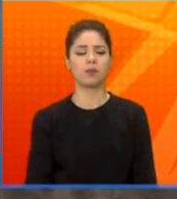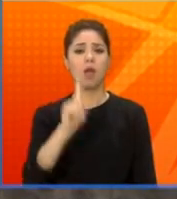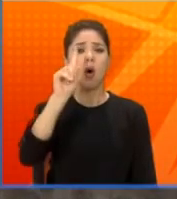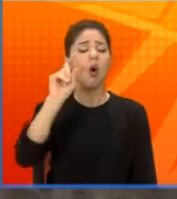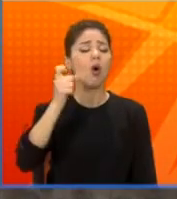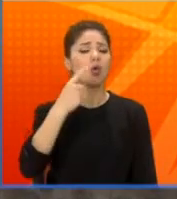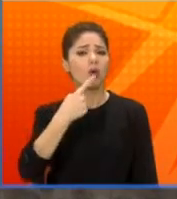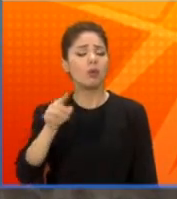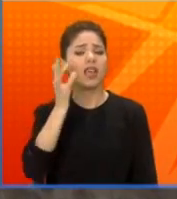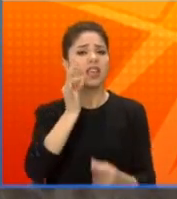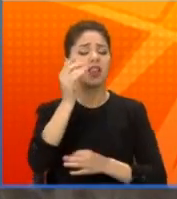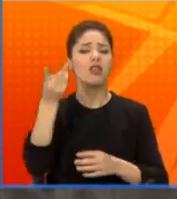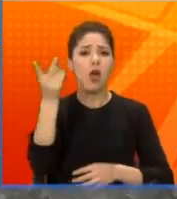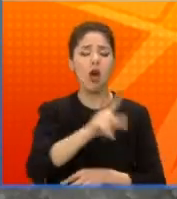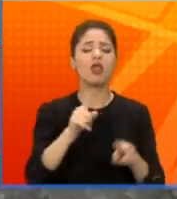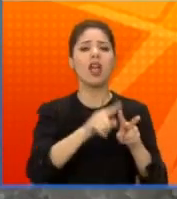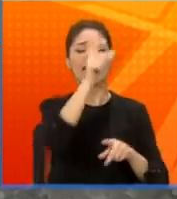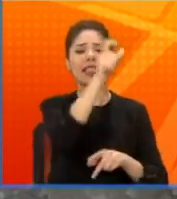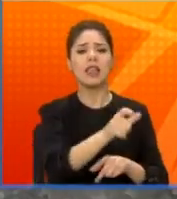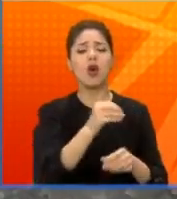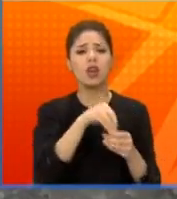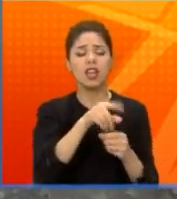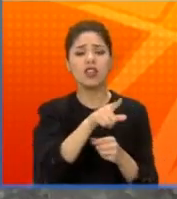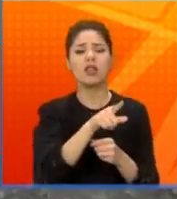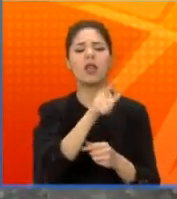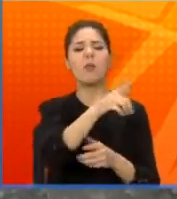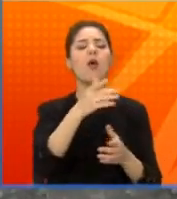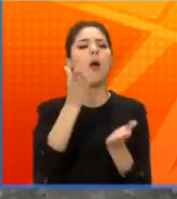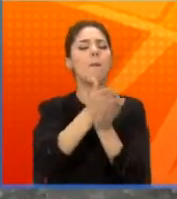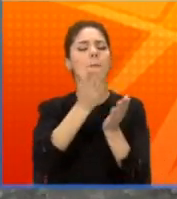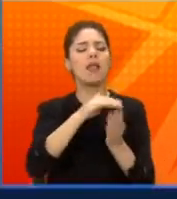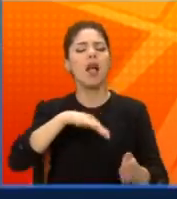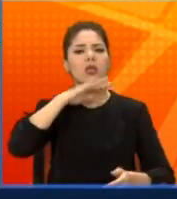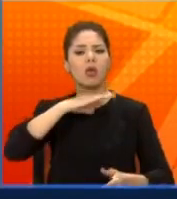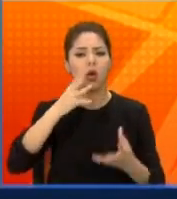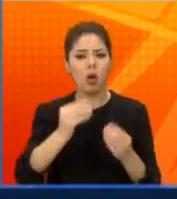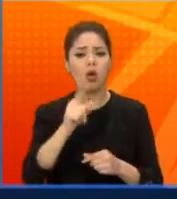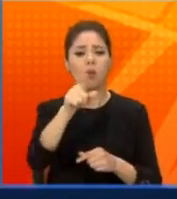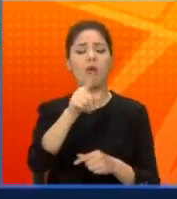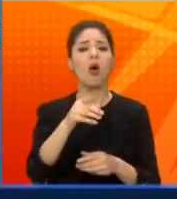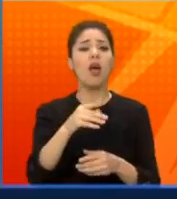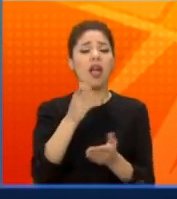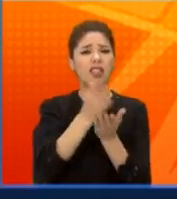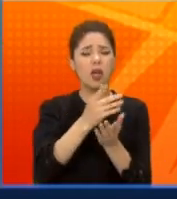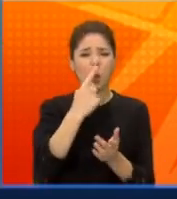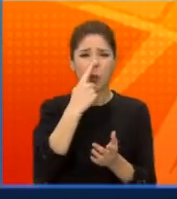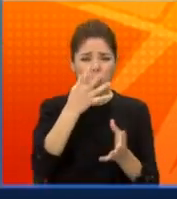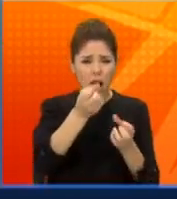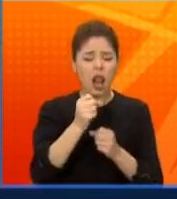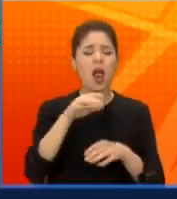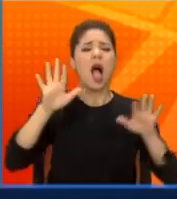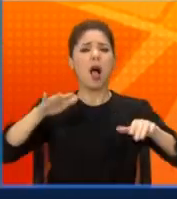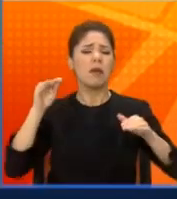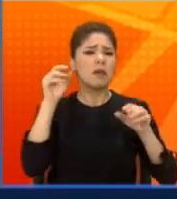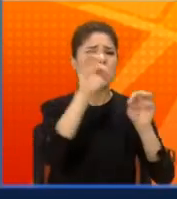19 bin kişinin öldüğü New York eyaletinde mezarlıklar da doldu. Cesetlerin kokusunu alan akbabalar şehirlerin üzerinde